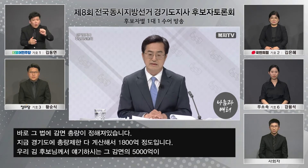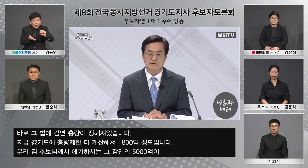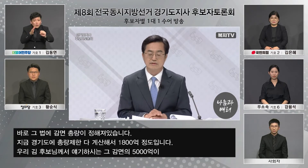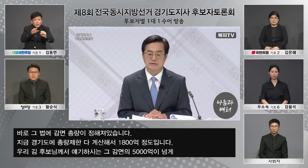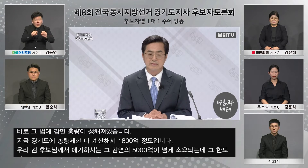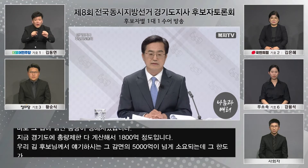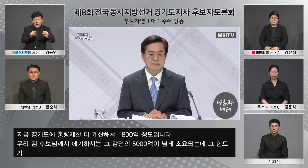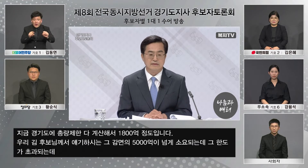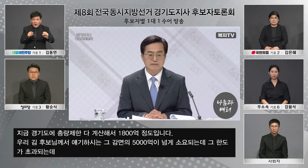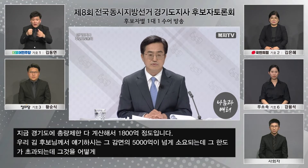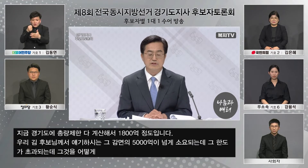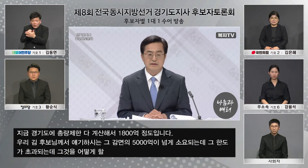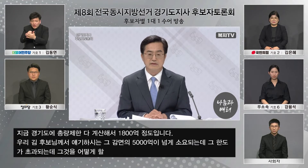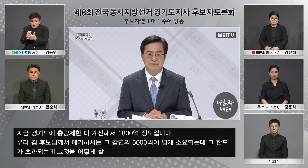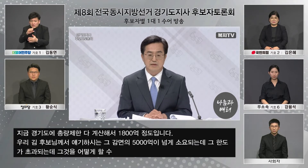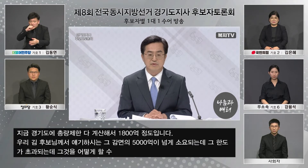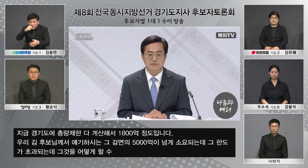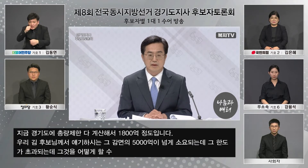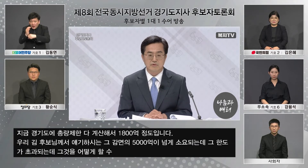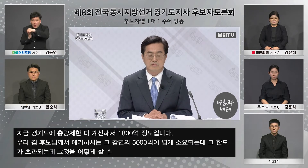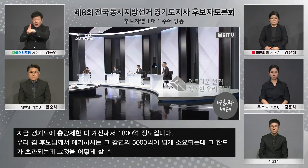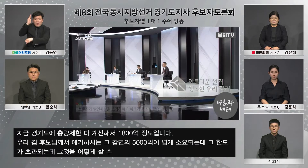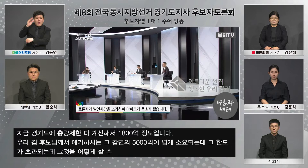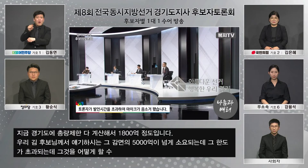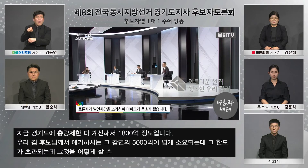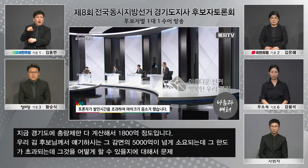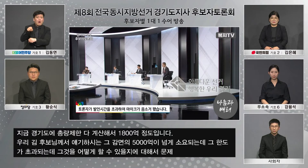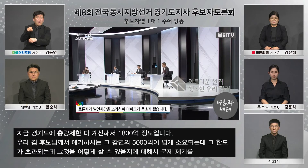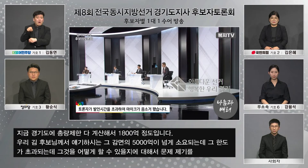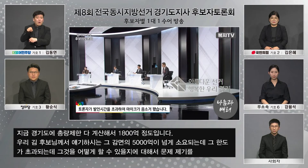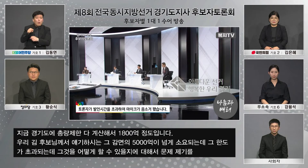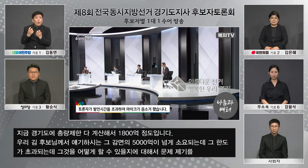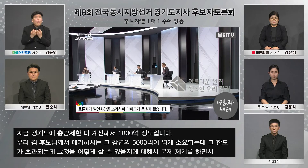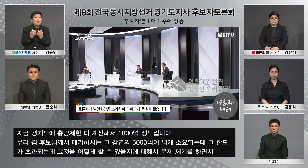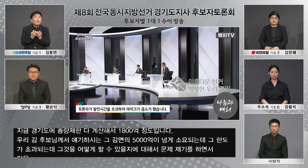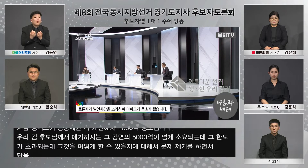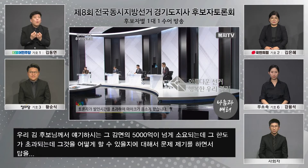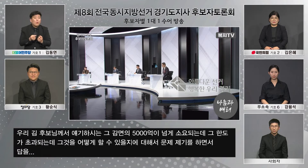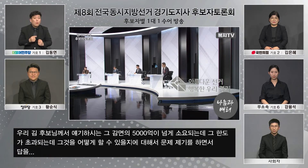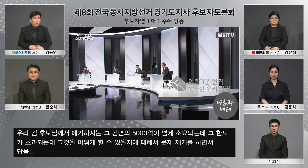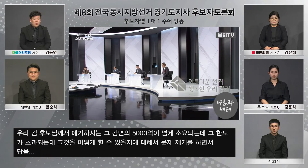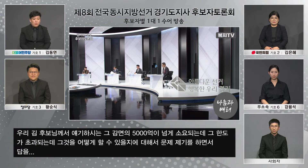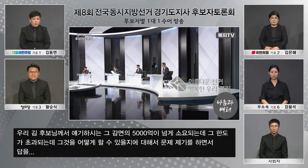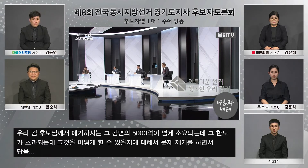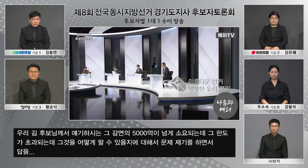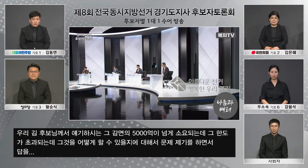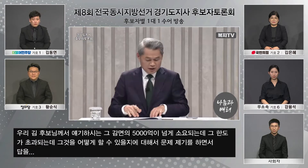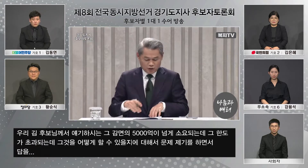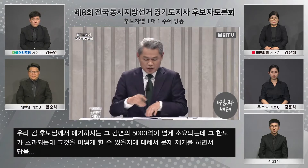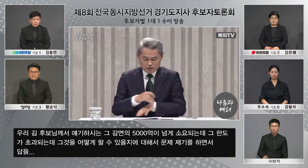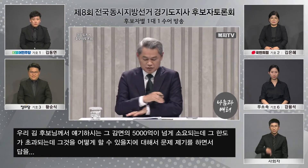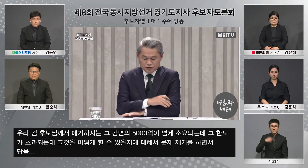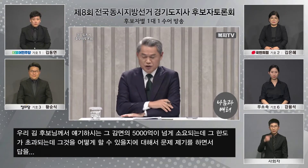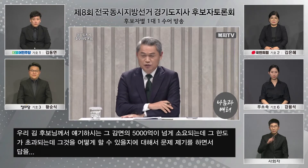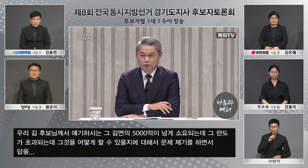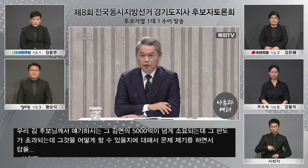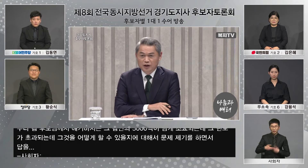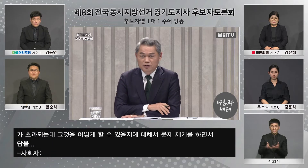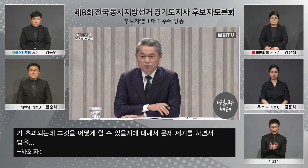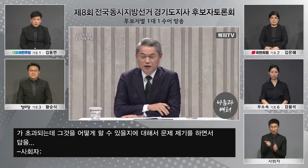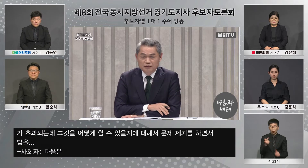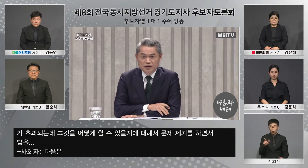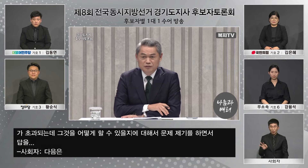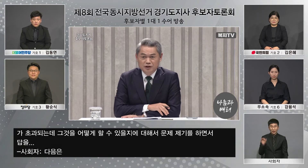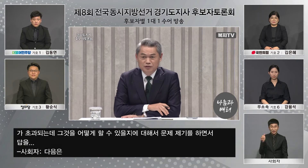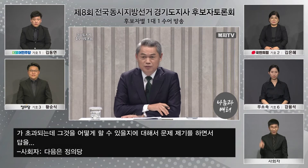있을지에 대해서 문제 제기를 하면서 답을. 예. 자, 다음은 정의당 황순식